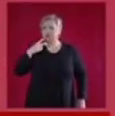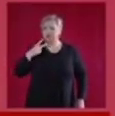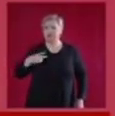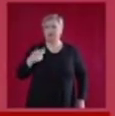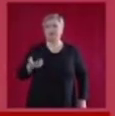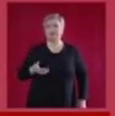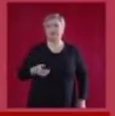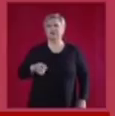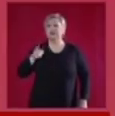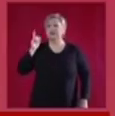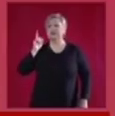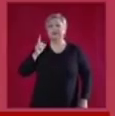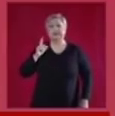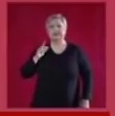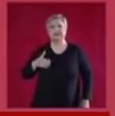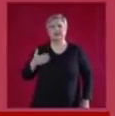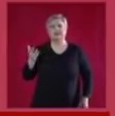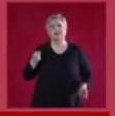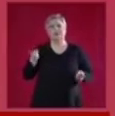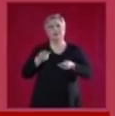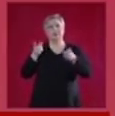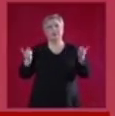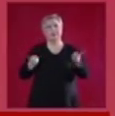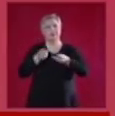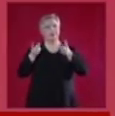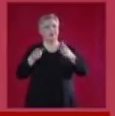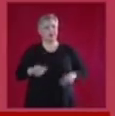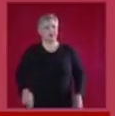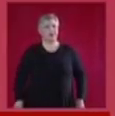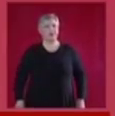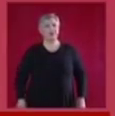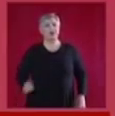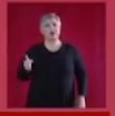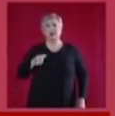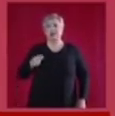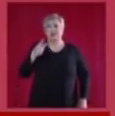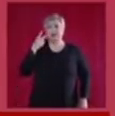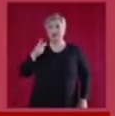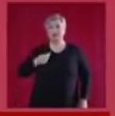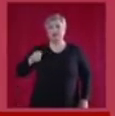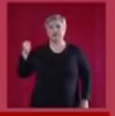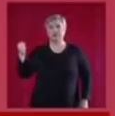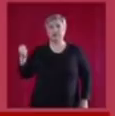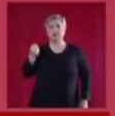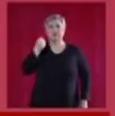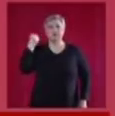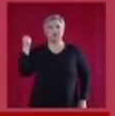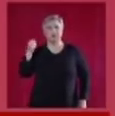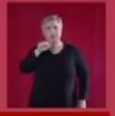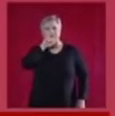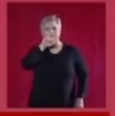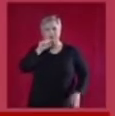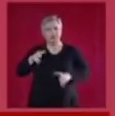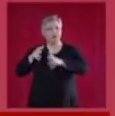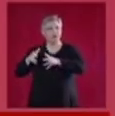ξορκίζουν μεν την απειλή της ακροδεξιάς αλλά υιοθετούν την ατζέντα τους δε